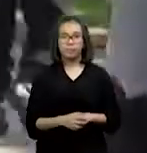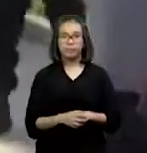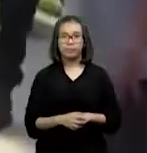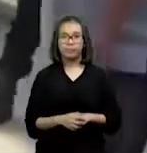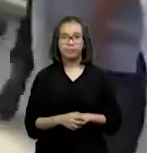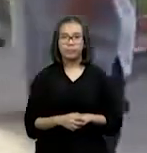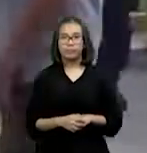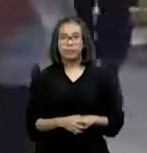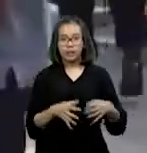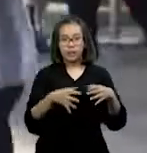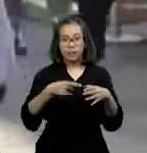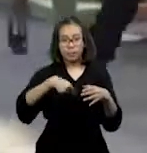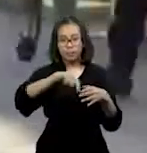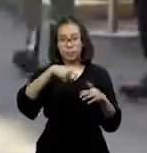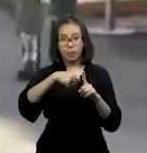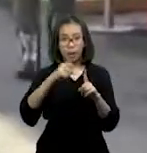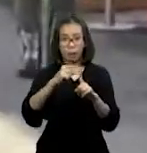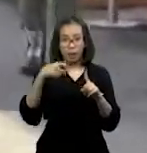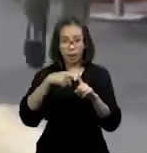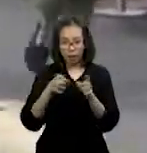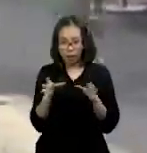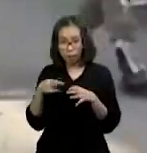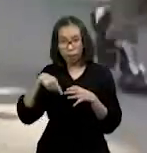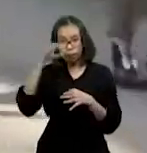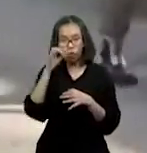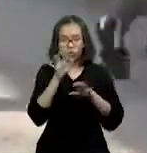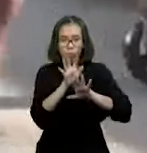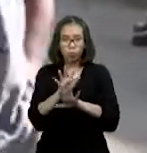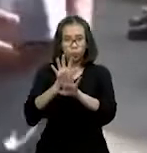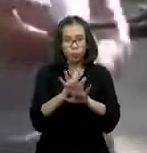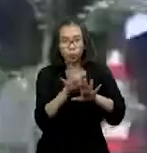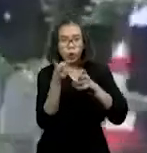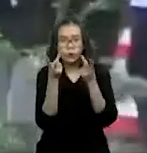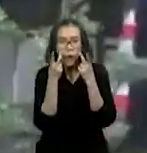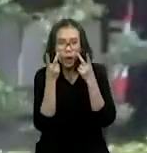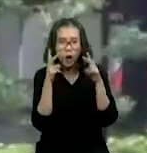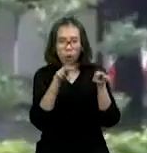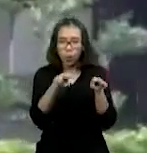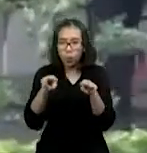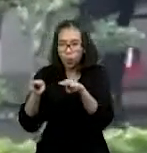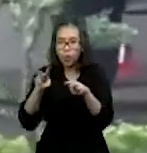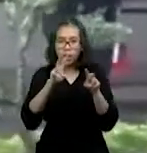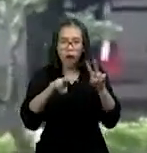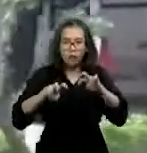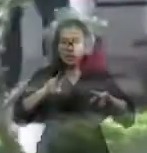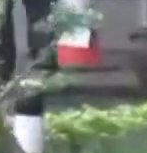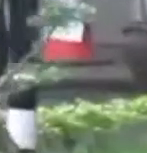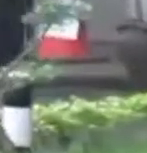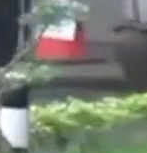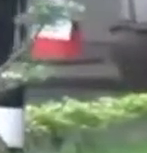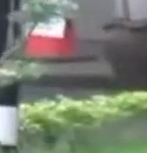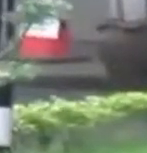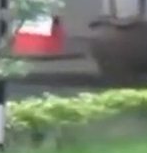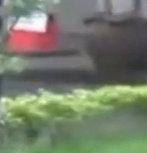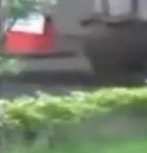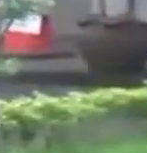Dikawal ketat puluhan personel Brimopolda Sumatera Utara, sepanjang Kamis penyidik KPK mendatangi dan menggeledah kantor Bupati Langkat yang berada di